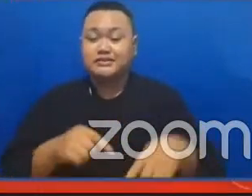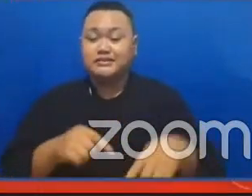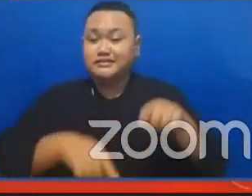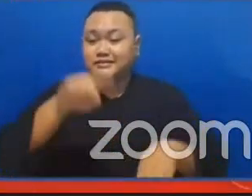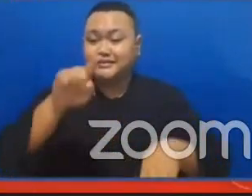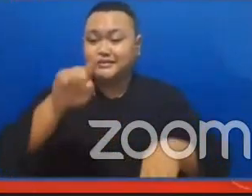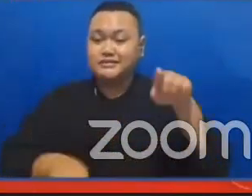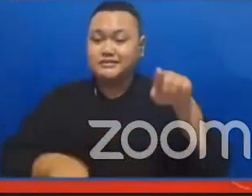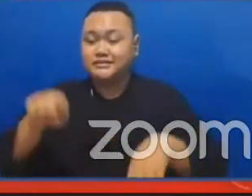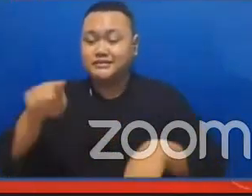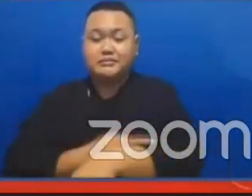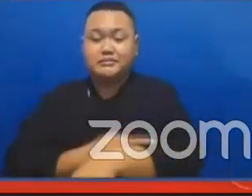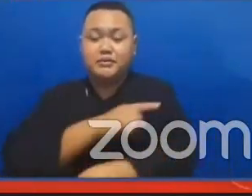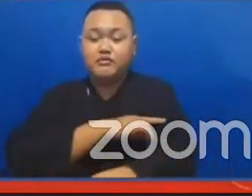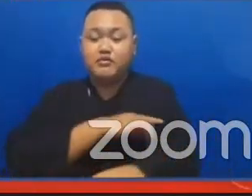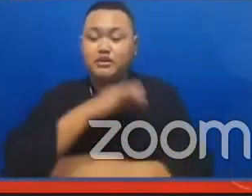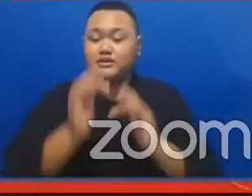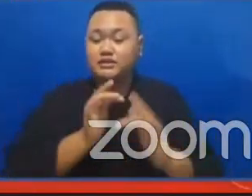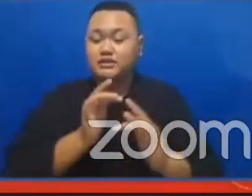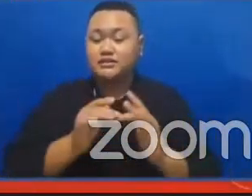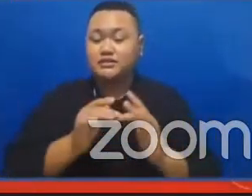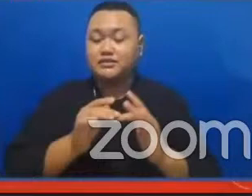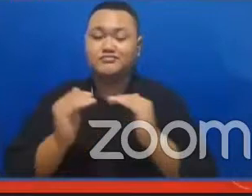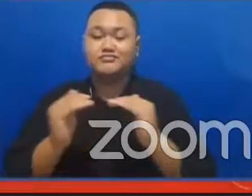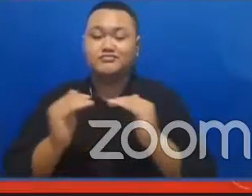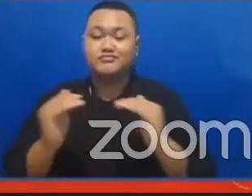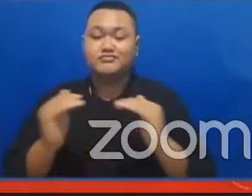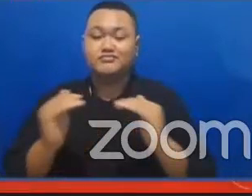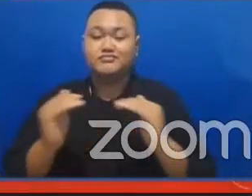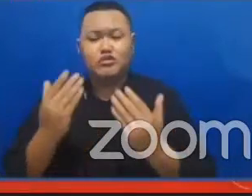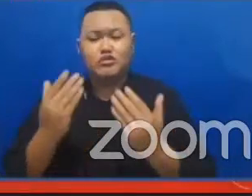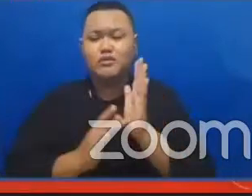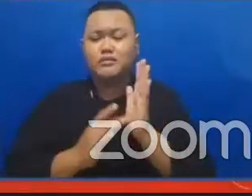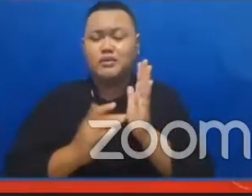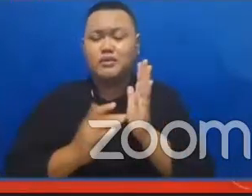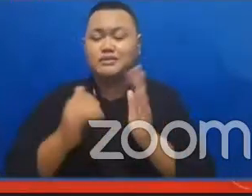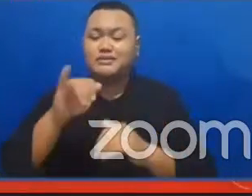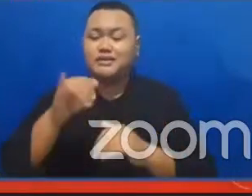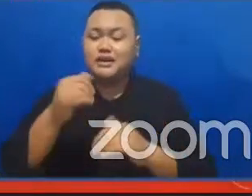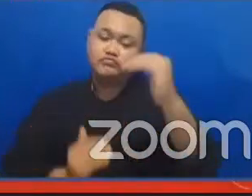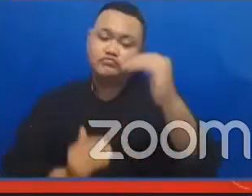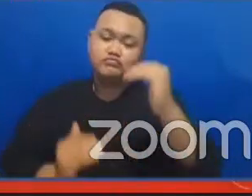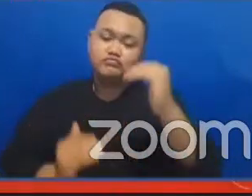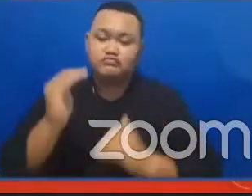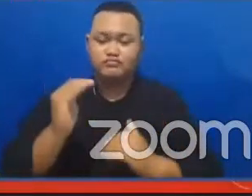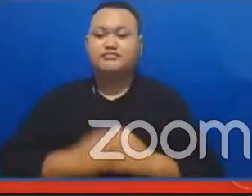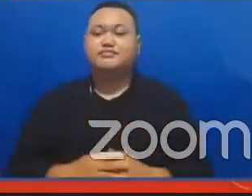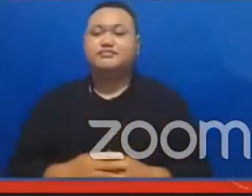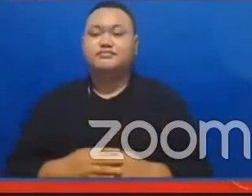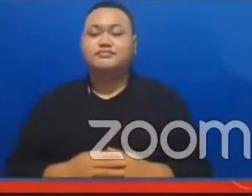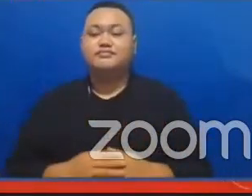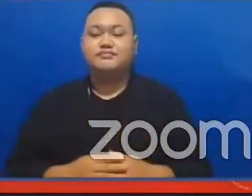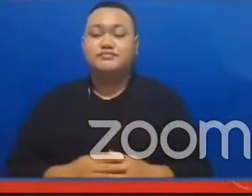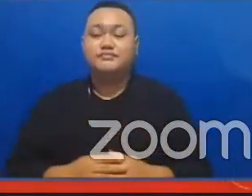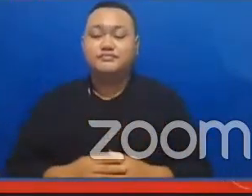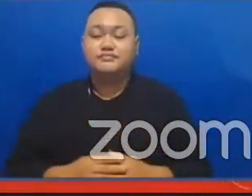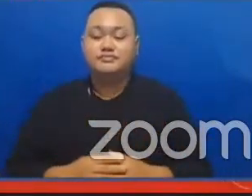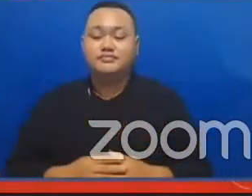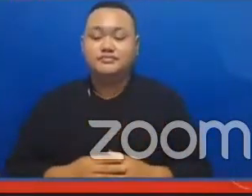indeks literasi digital kita yang sedang, mudah-mudahan dengan webinar ini bisa meningkat menjadi baik.